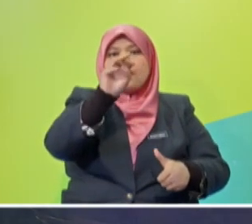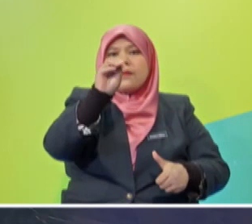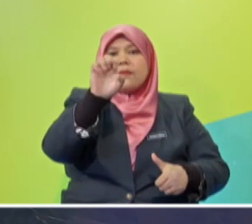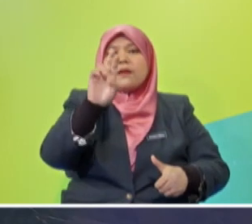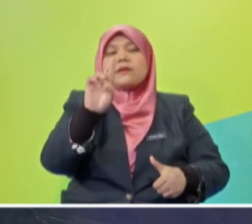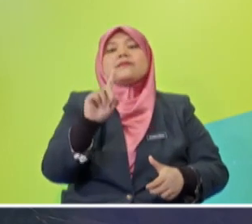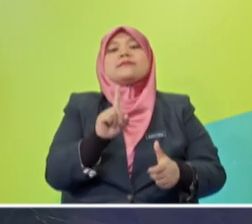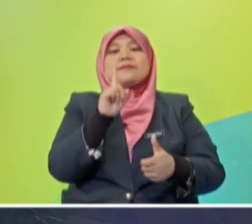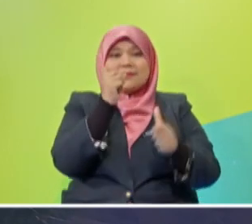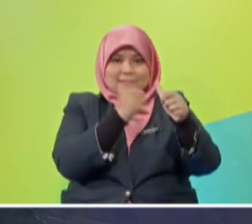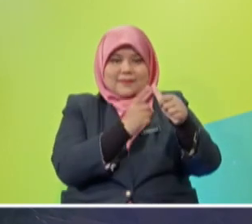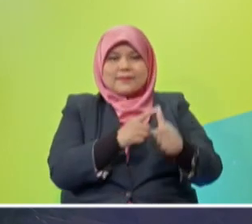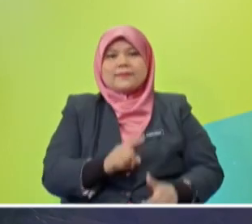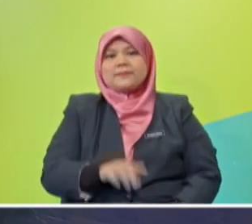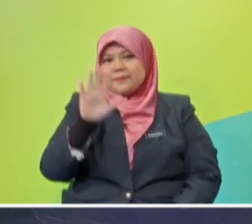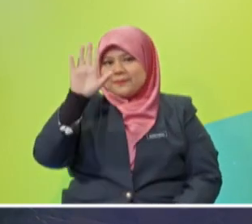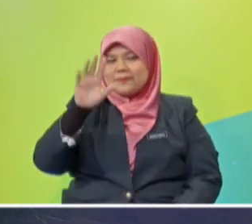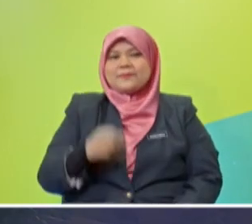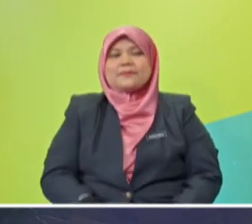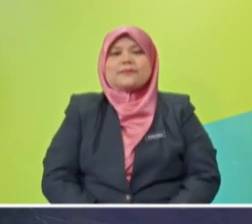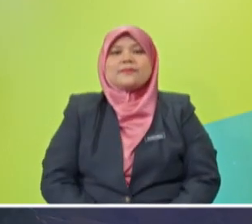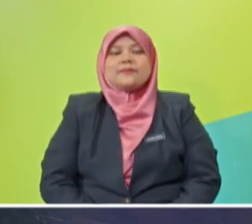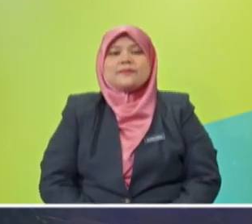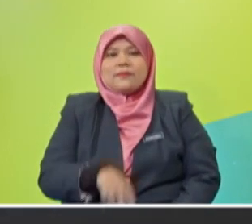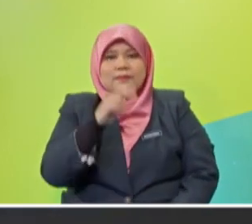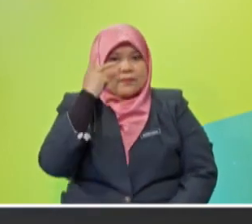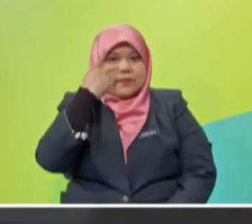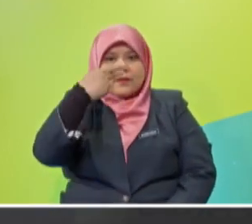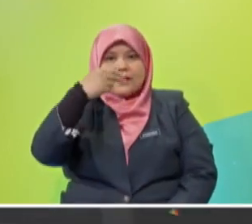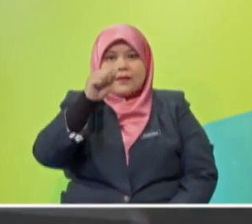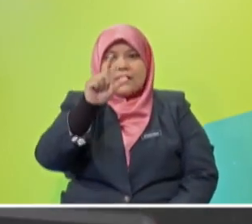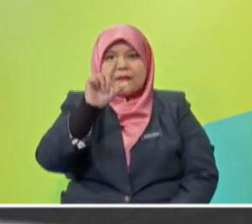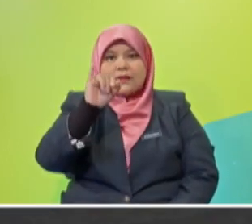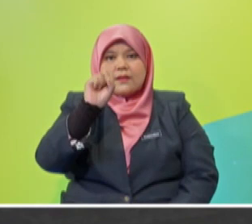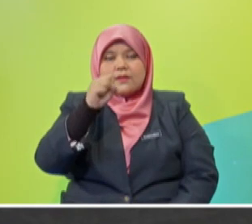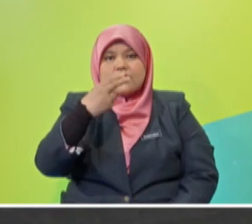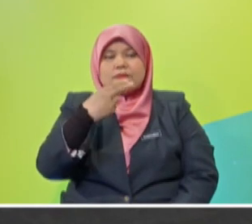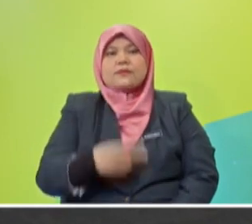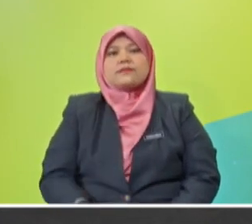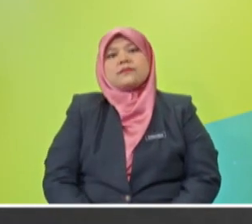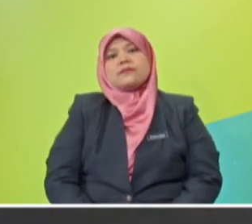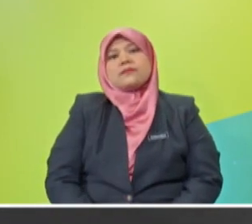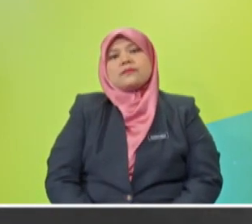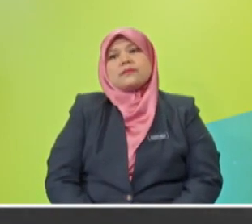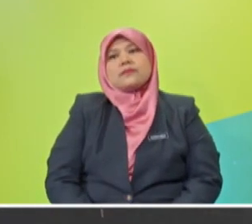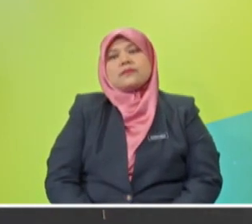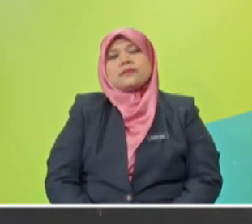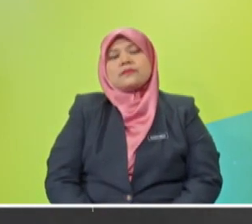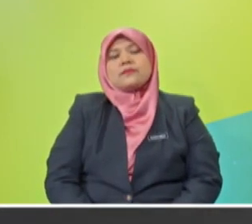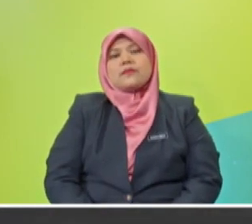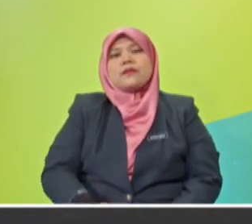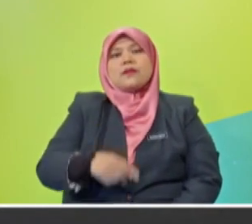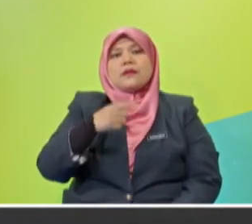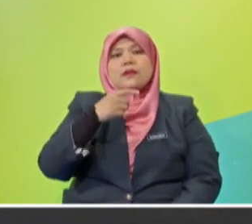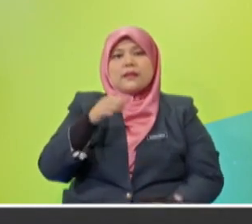Baik, boleh. Silakan. Ya, kita Khalish. Jemput Khalish. Okey, Khalish, silakan. Cikgu. Baik cikgu, antara